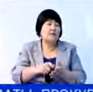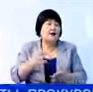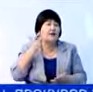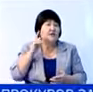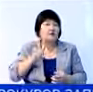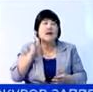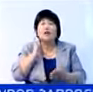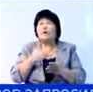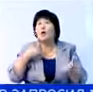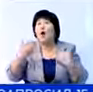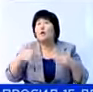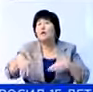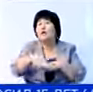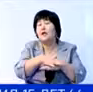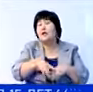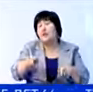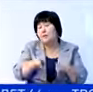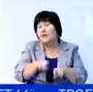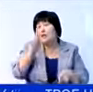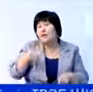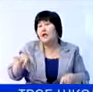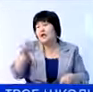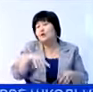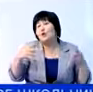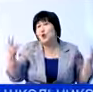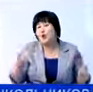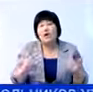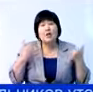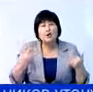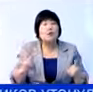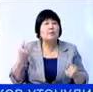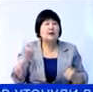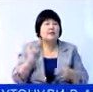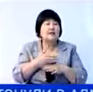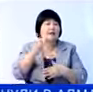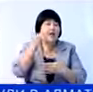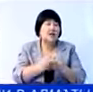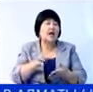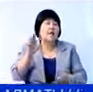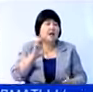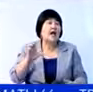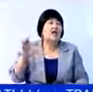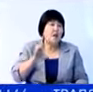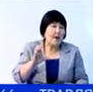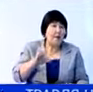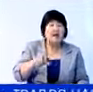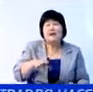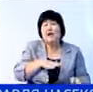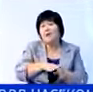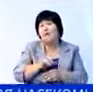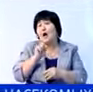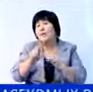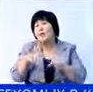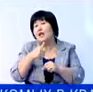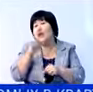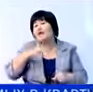время напрямую общается с народом и потому знает его нужды. Сегодня первостепенная задача Бердыбека Машбековича – выполнение поручений